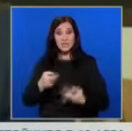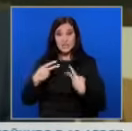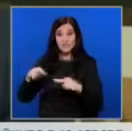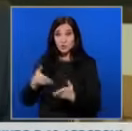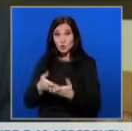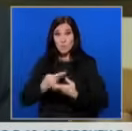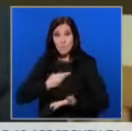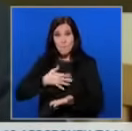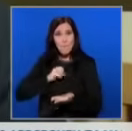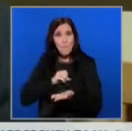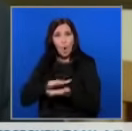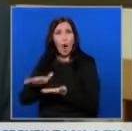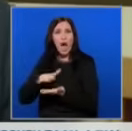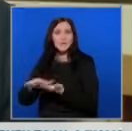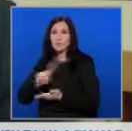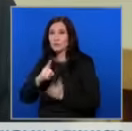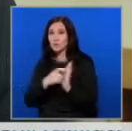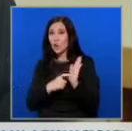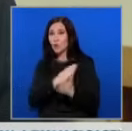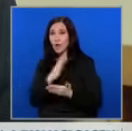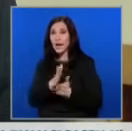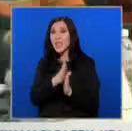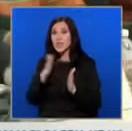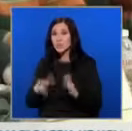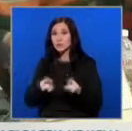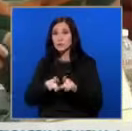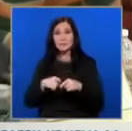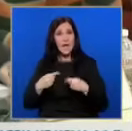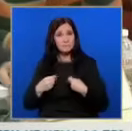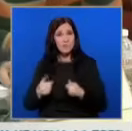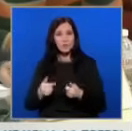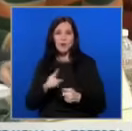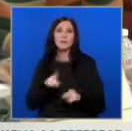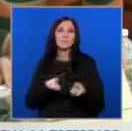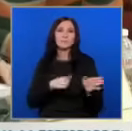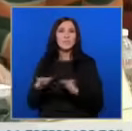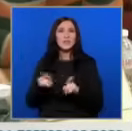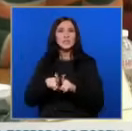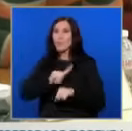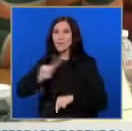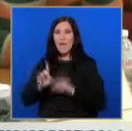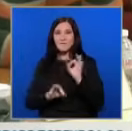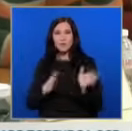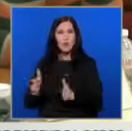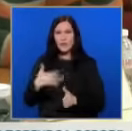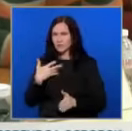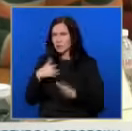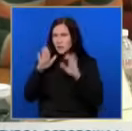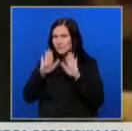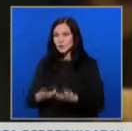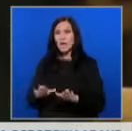са изхарчени неправомерно. А крайният срок за изхарчването на те... Искате ли да ви оставят да водите комисията? Знаете ли